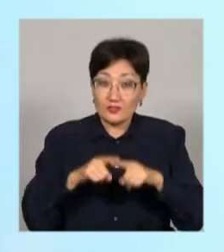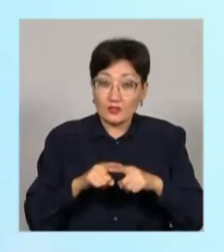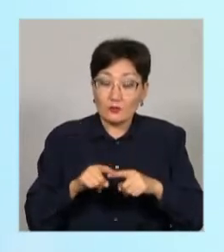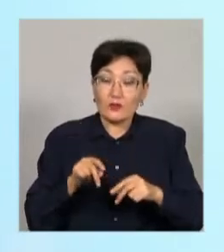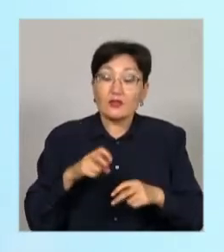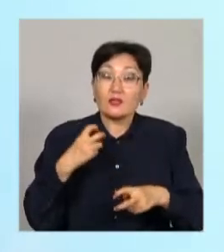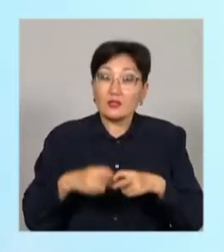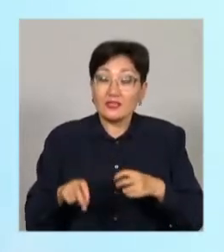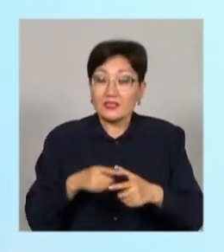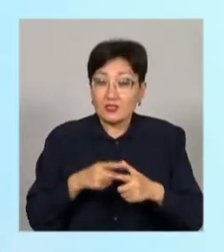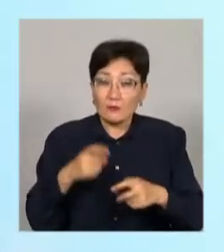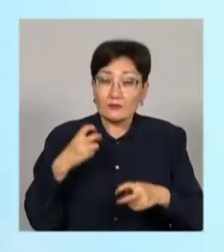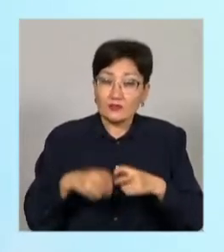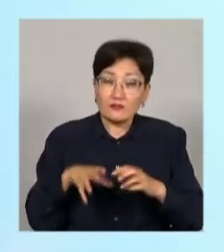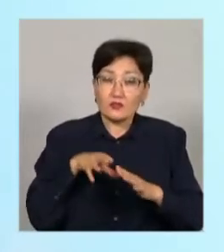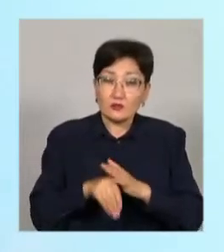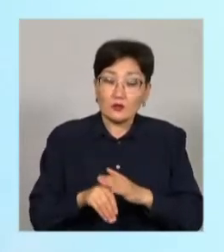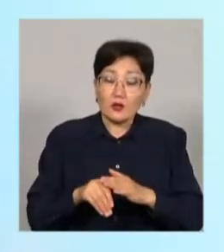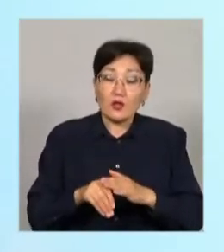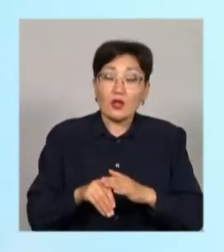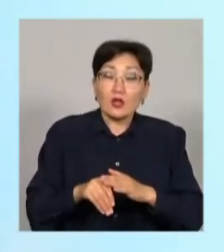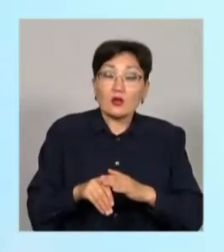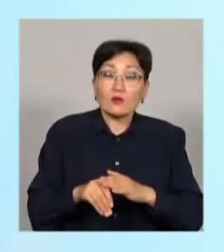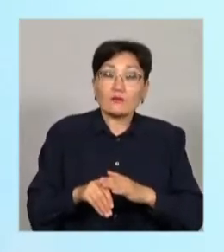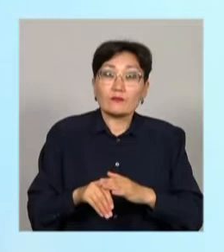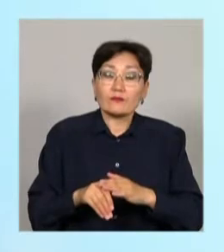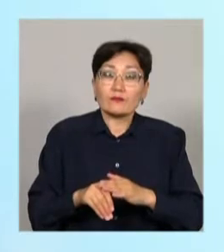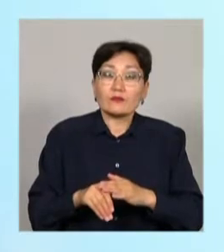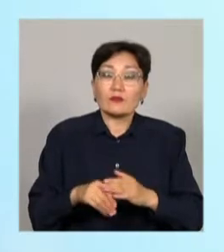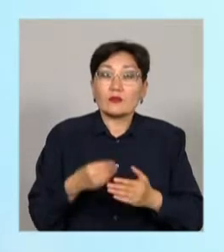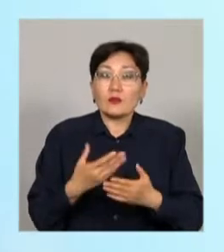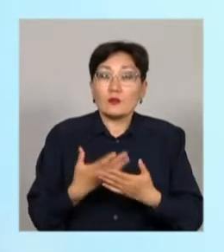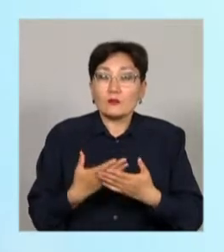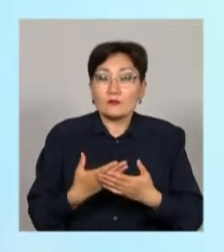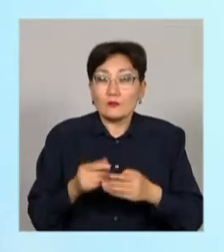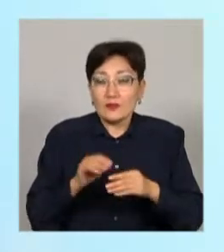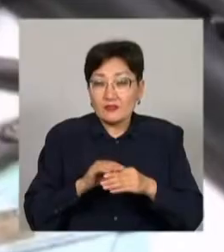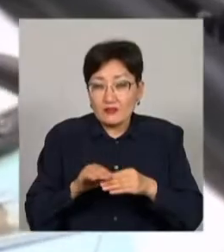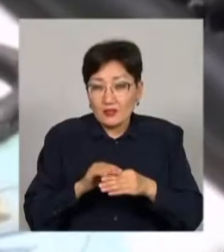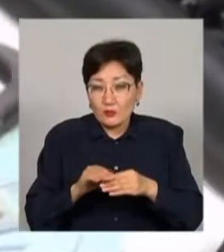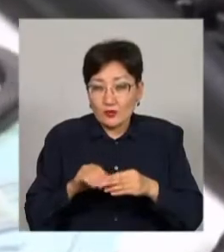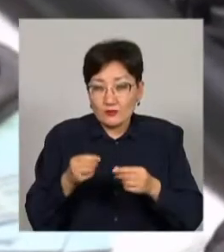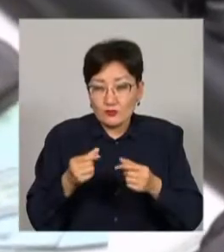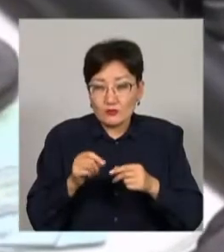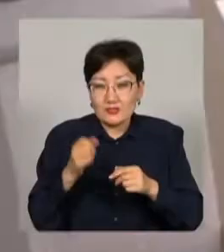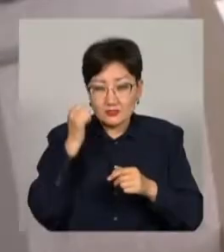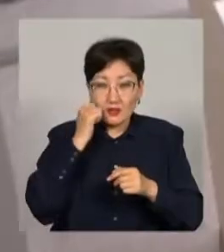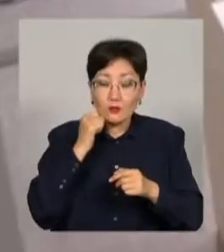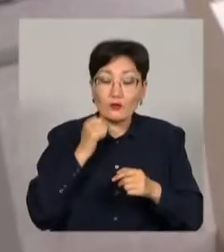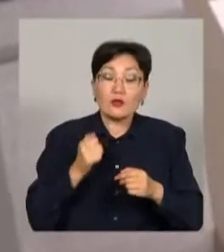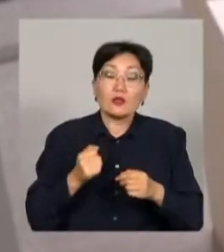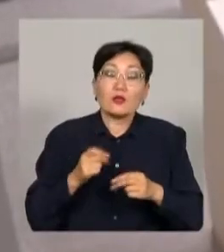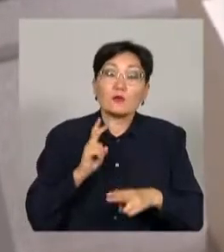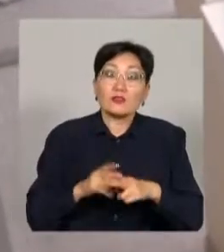неисправности или дефекты, включая локально маловыраженную коррозию поверхности деталей, не